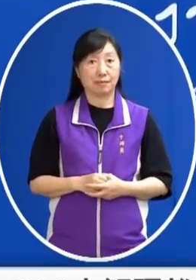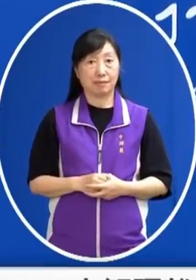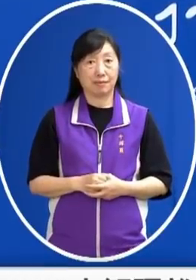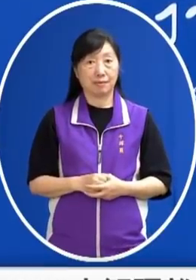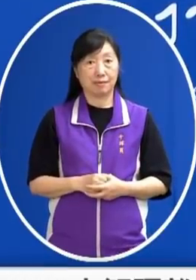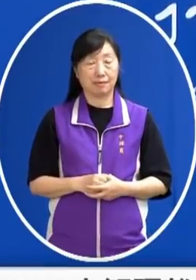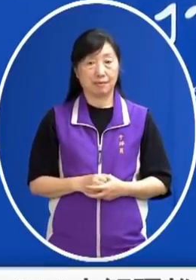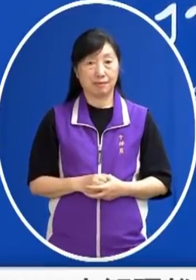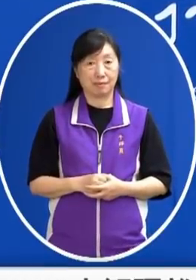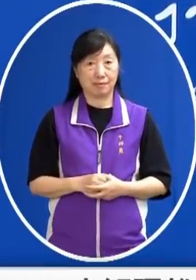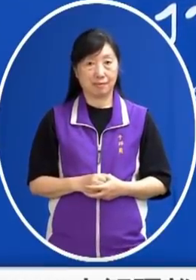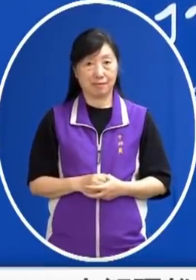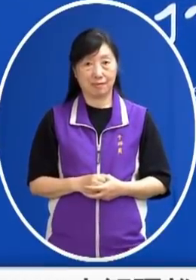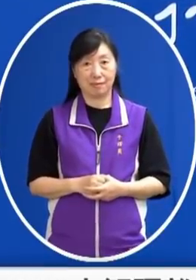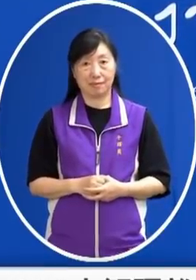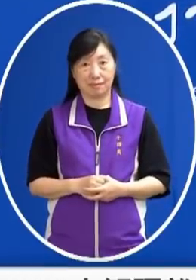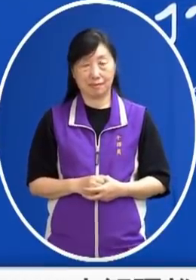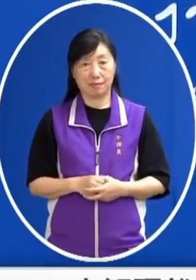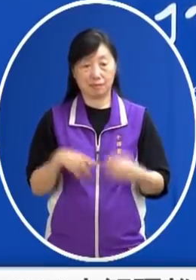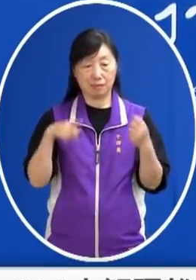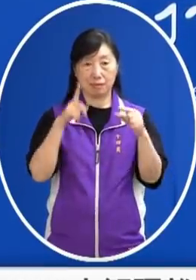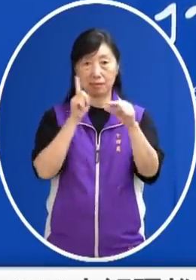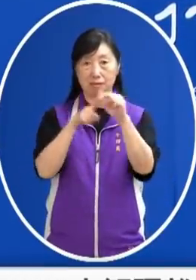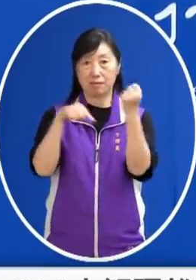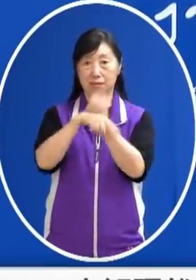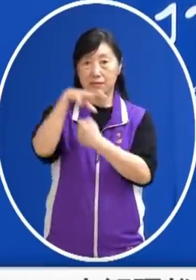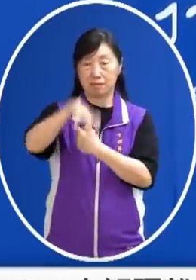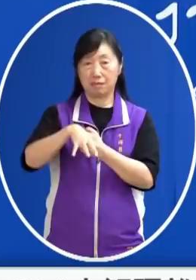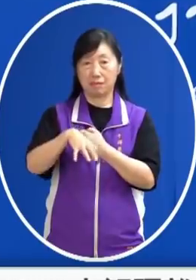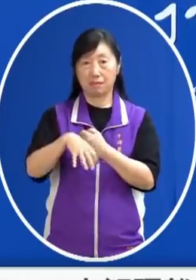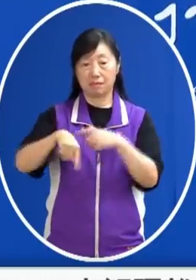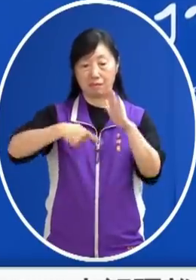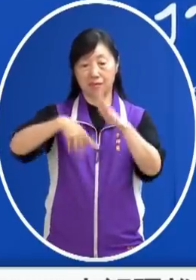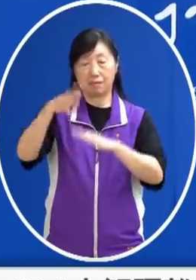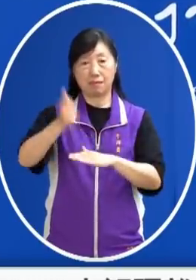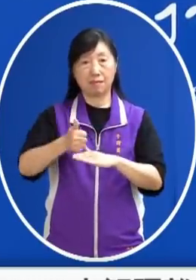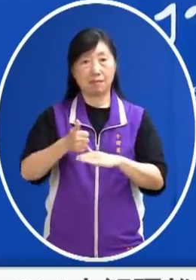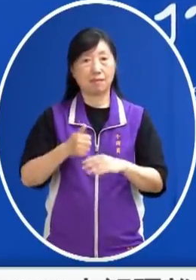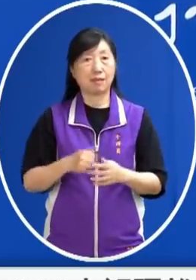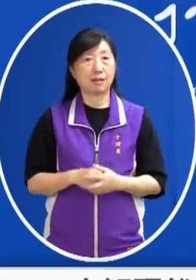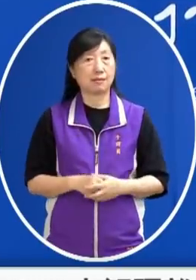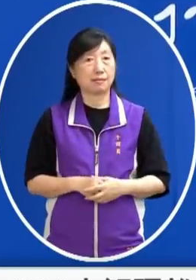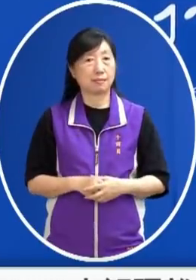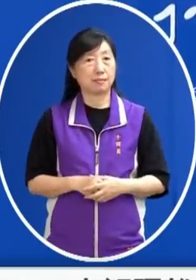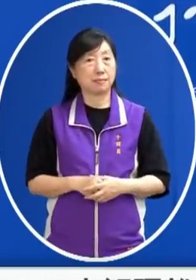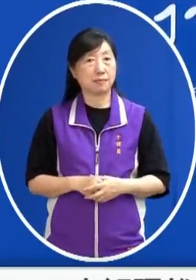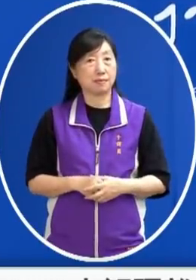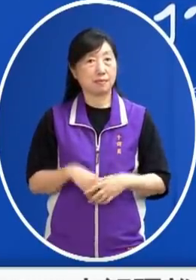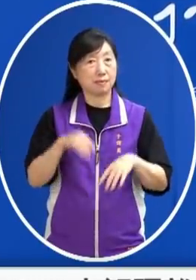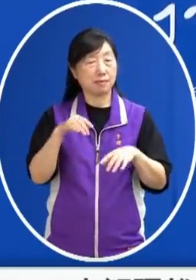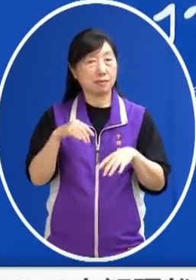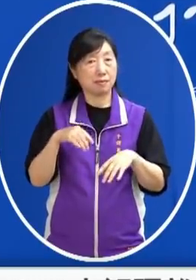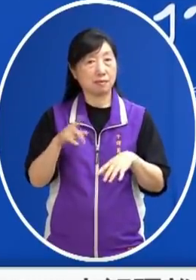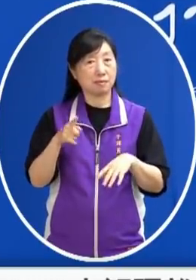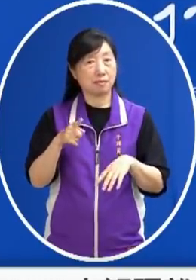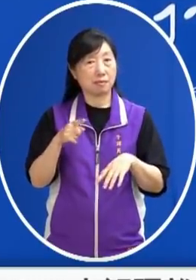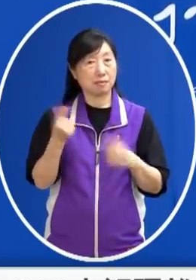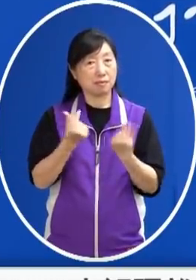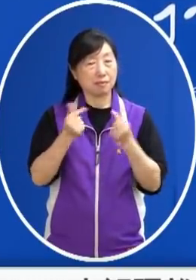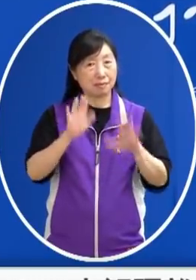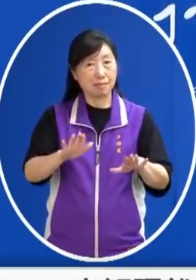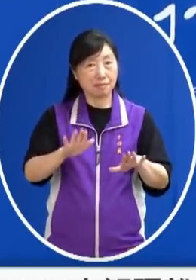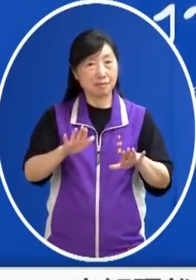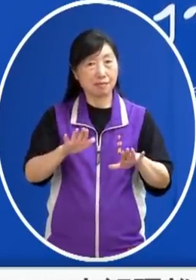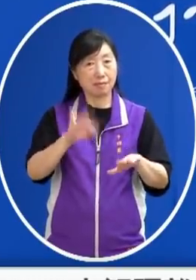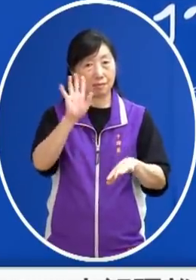好，中研院廖院长今天好像有不知道是不是今天啊，就在今天的报